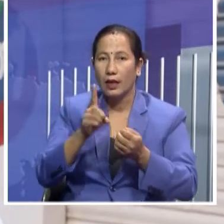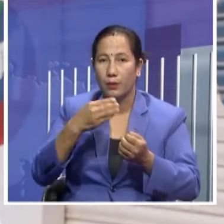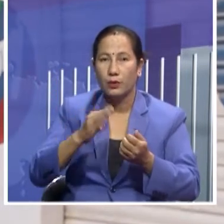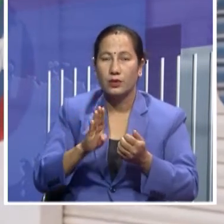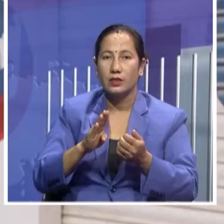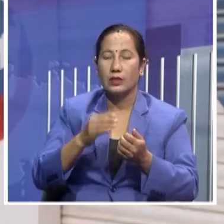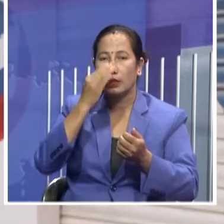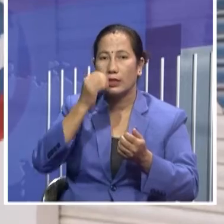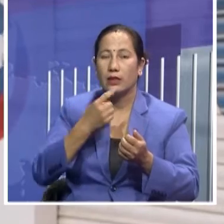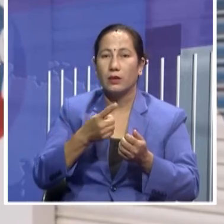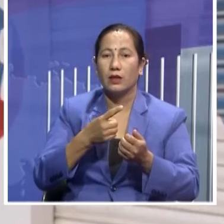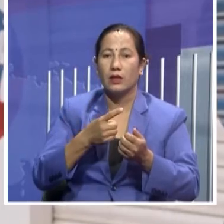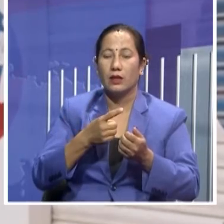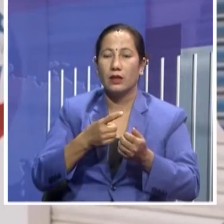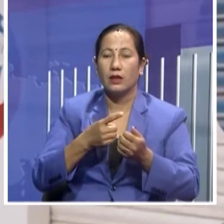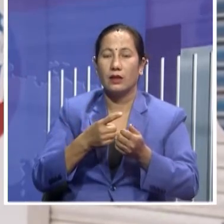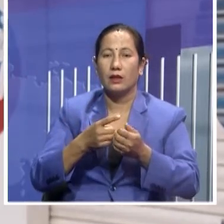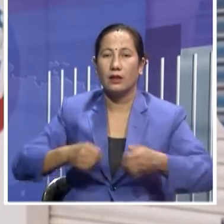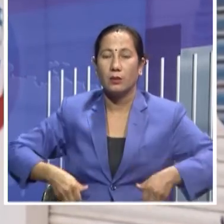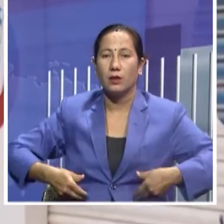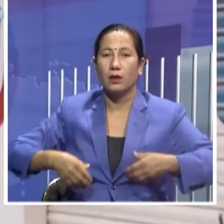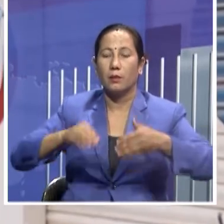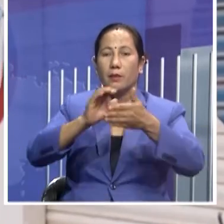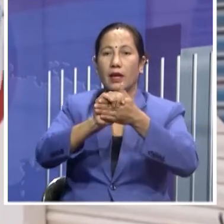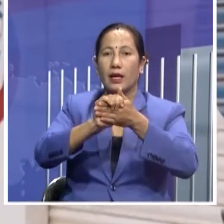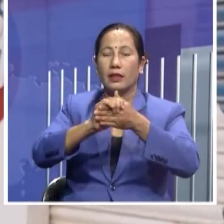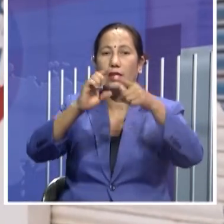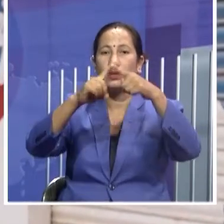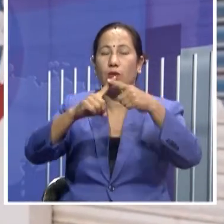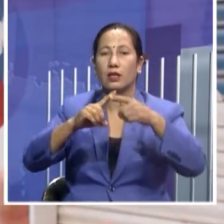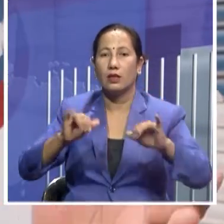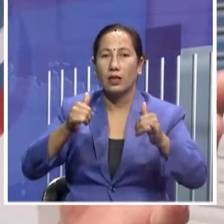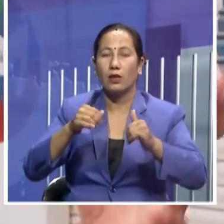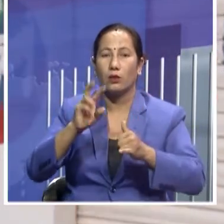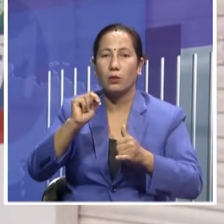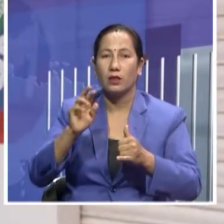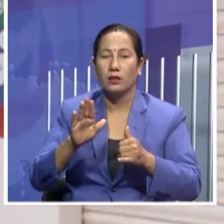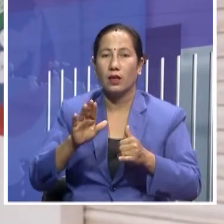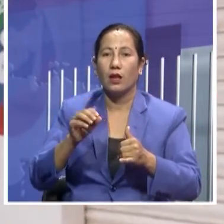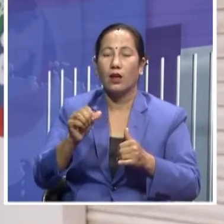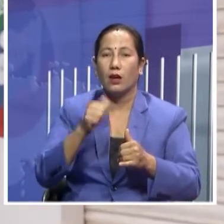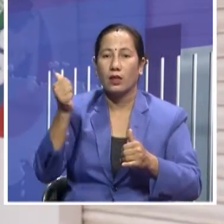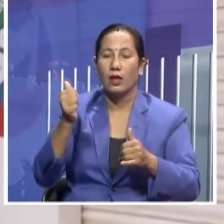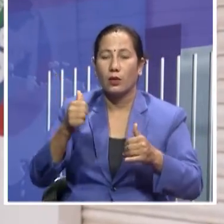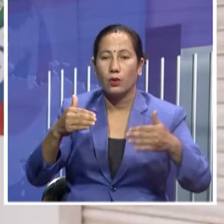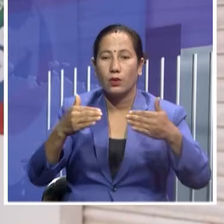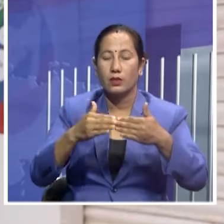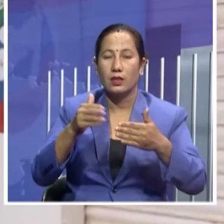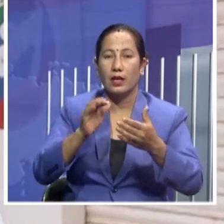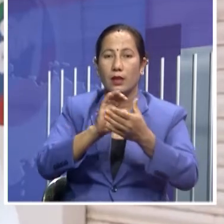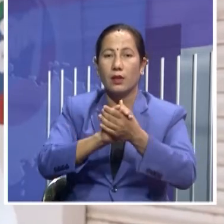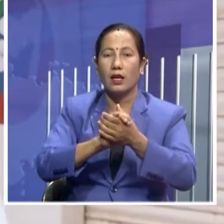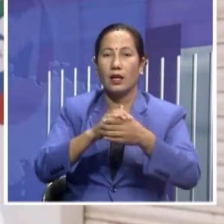होइन, किनकि गौरा पर्वमा के छ कि हात जोडेर यसब गरेर गरिन्छ। अब मेन कोरोना फैलने भनेको एक अर्का नजिक आएर हातसात जोडेर हातसात